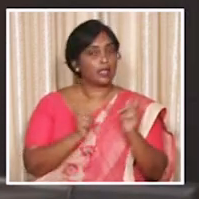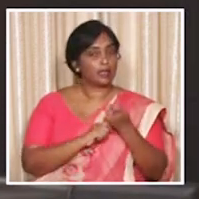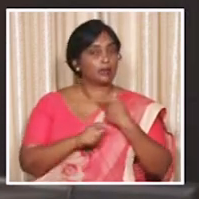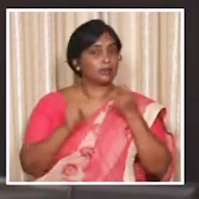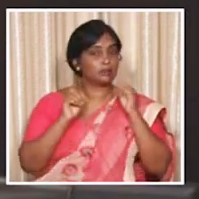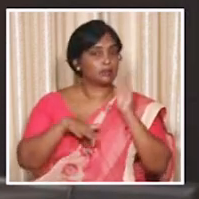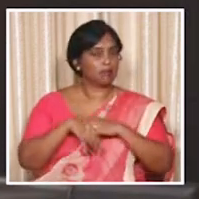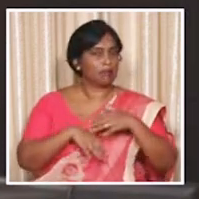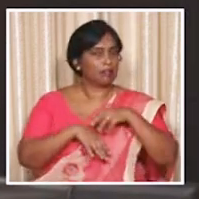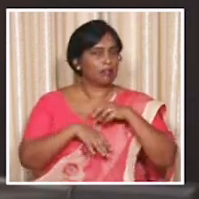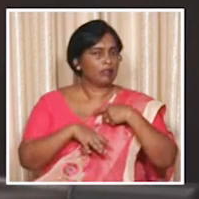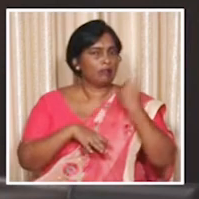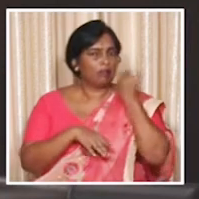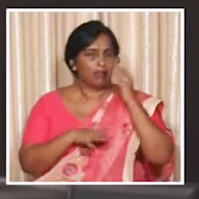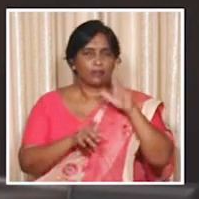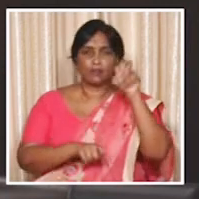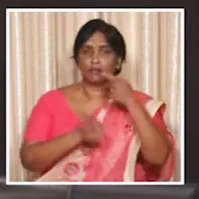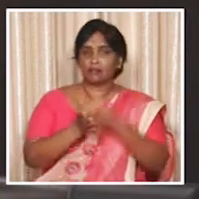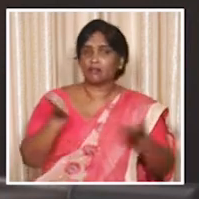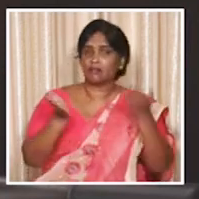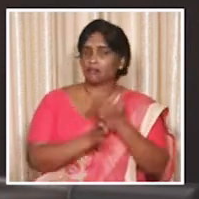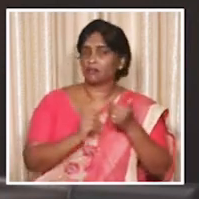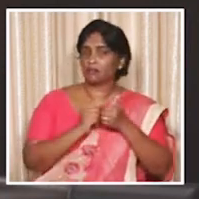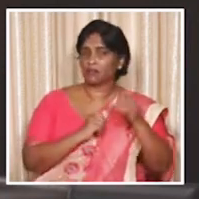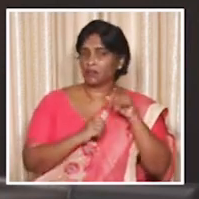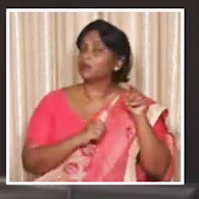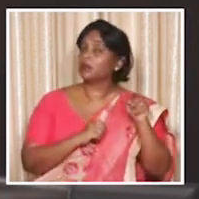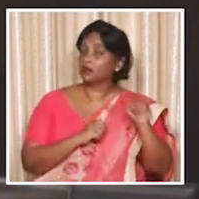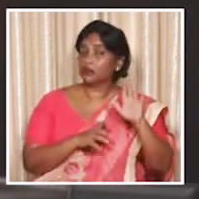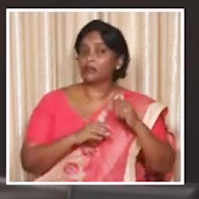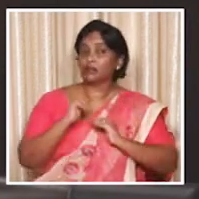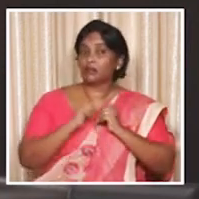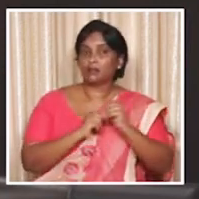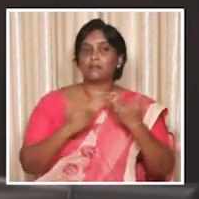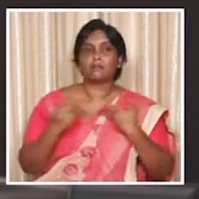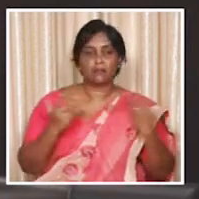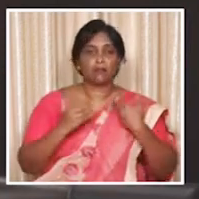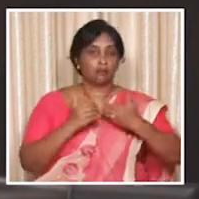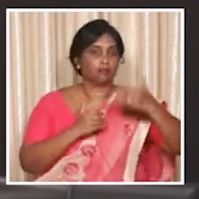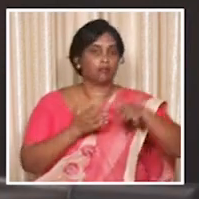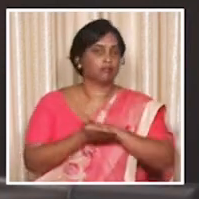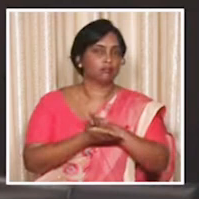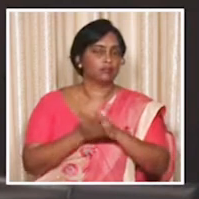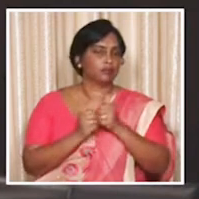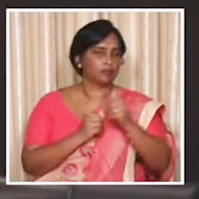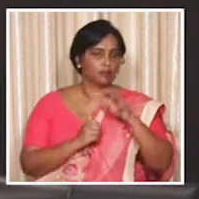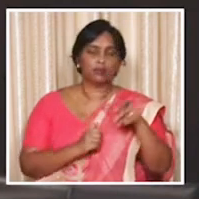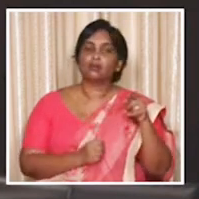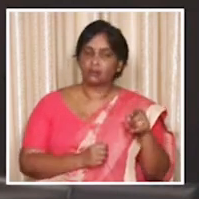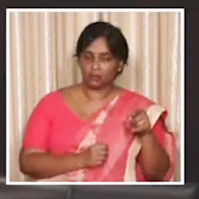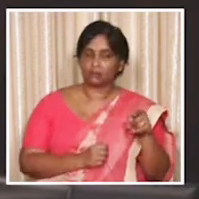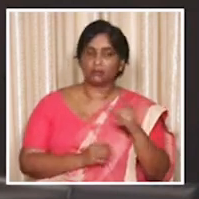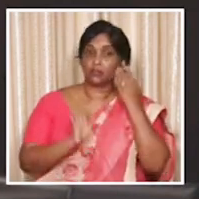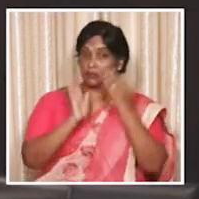ආබාධයට පත් වුණ කියන ඒ ගිවිසුම් අනුව පැවැත්විය යුතු ඒ නිසා ඒ සම්බන්ධයෙන් ඒ අයට ක්‍රියාත්මක කරන්න දෙයක් නැහැ. ඒවා ඉස්සරහට ක්‍රියාත්මක කරන්න වෙනවා කියන කාරණාව